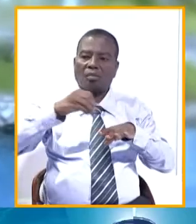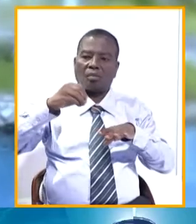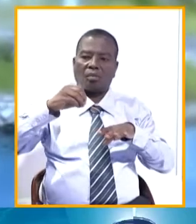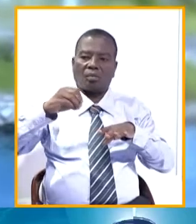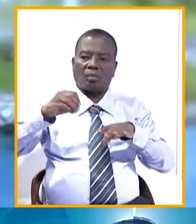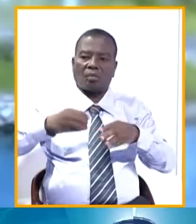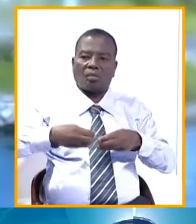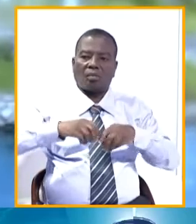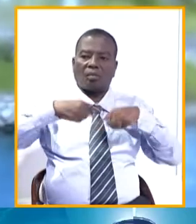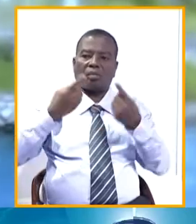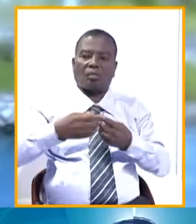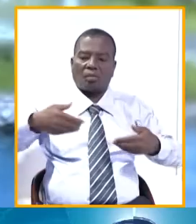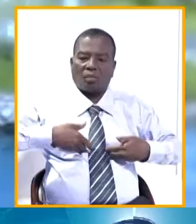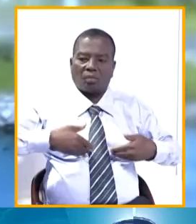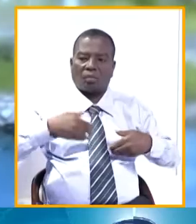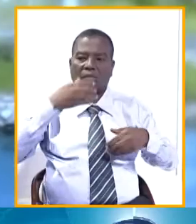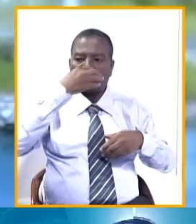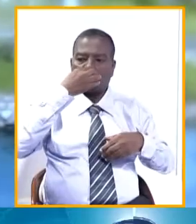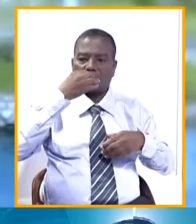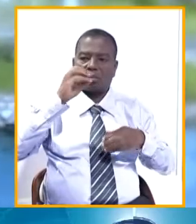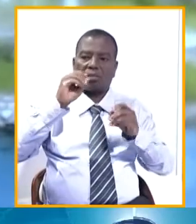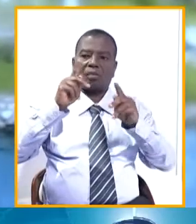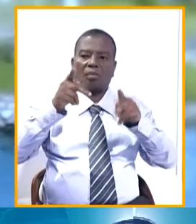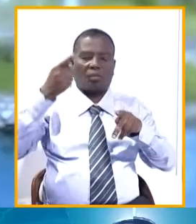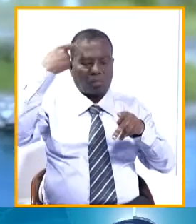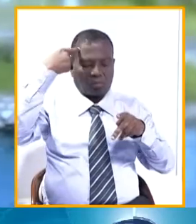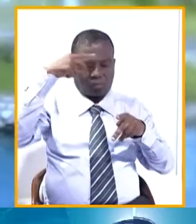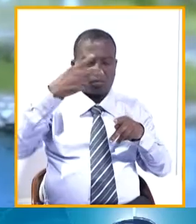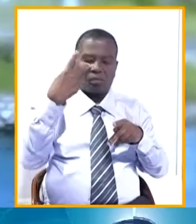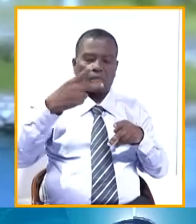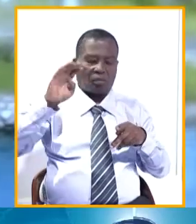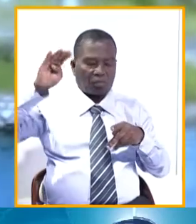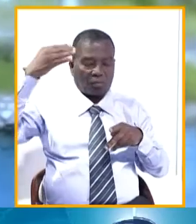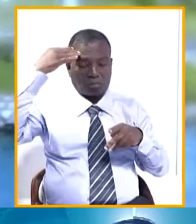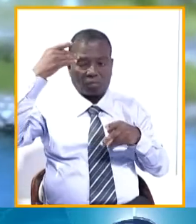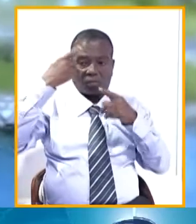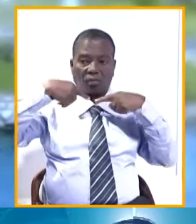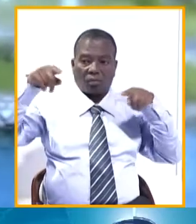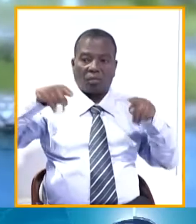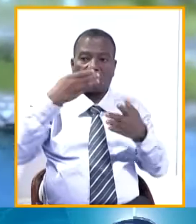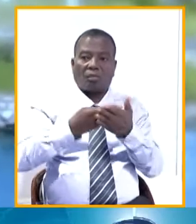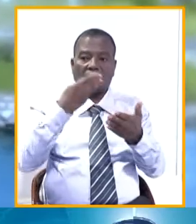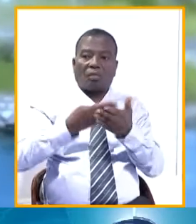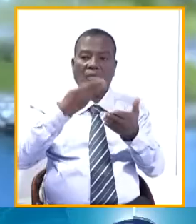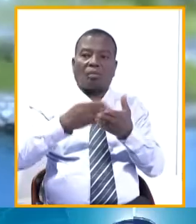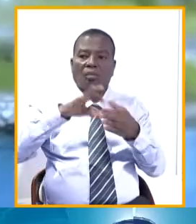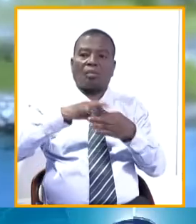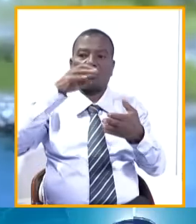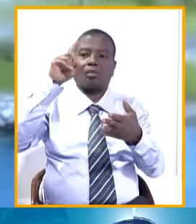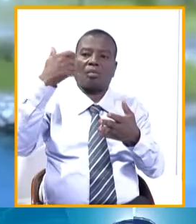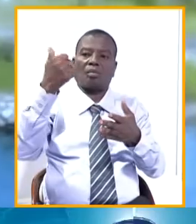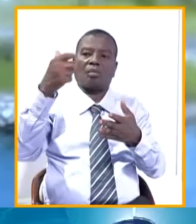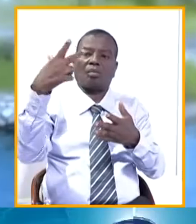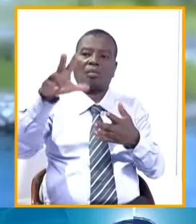de la promotion de la jeunesse Mamadou Touré. L'occasion pour les deux ministres d'annoncer qu'un budget de 30 millions de